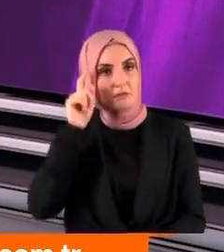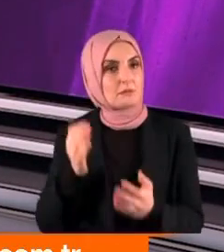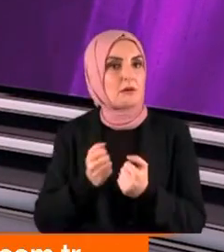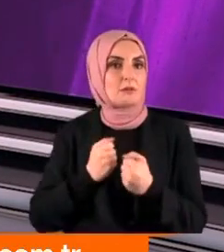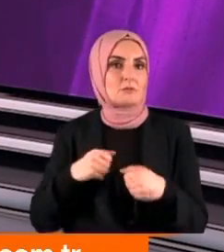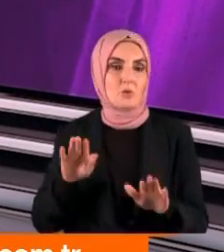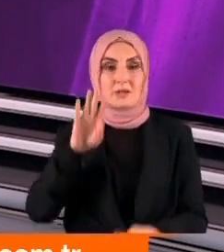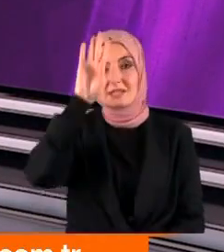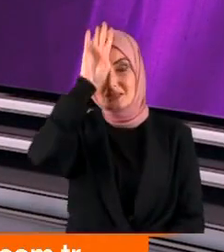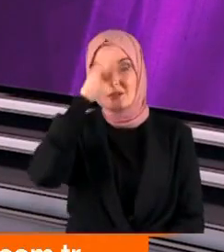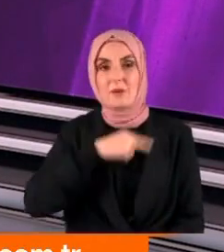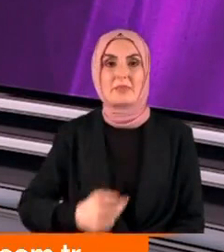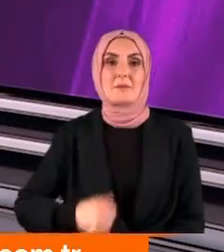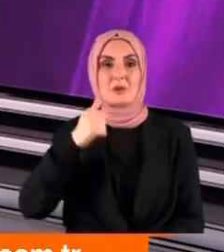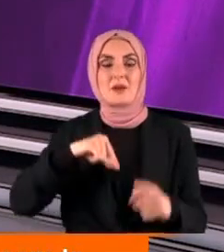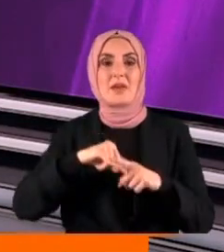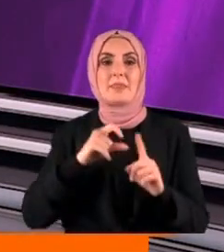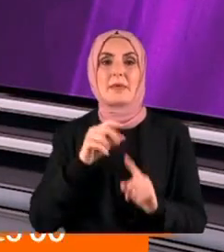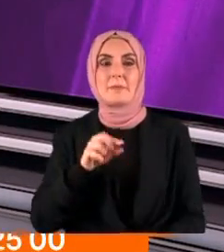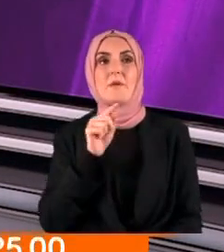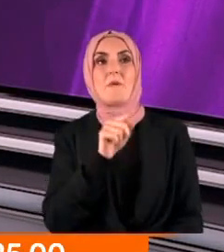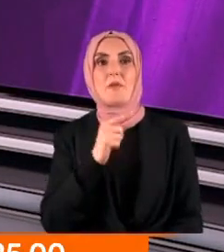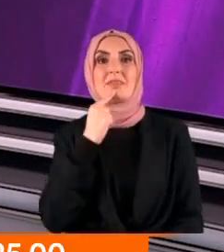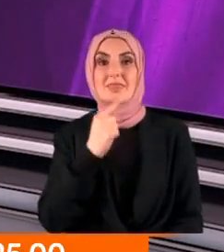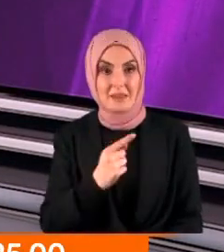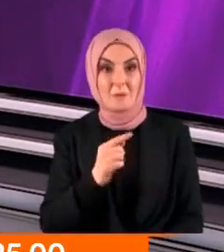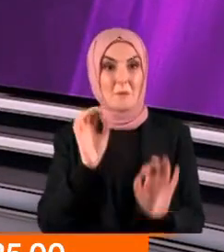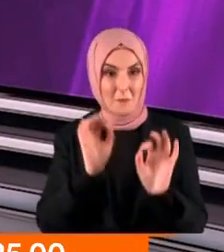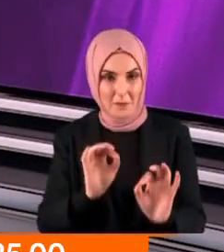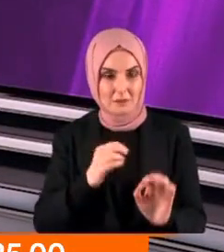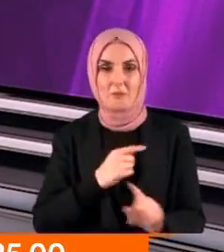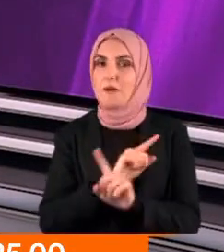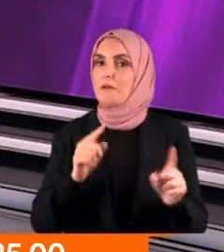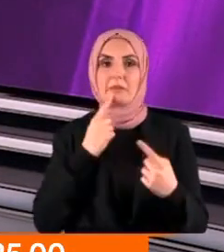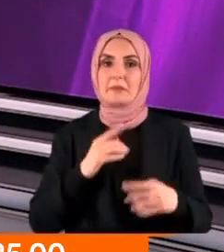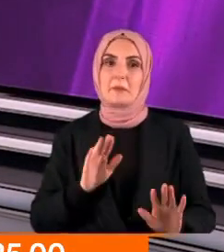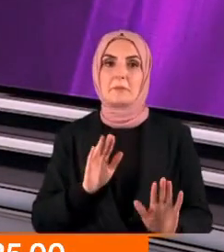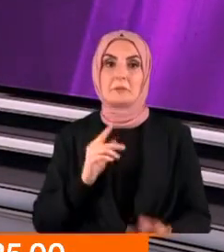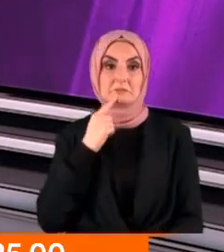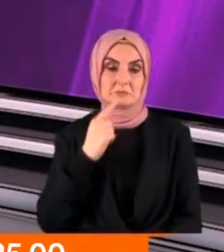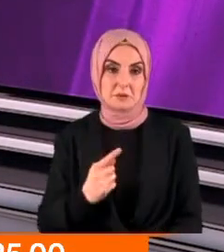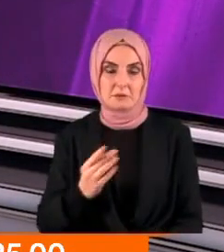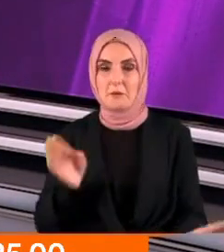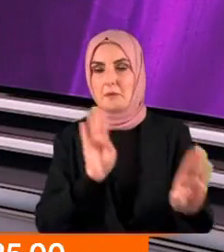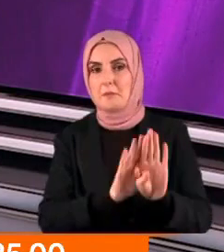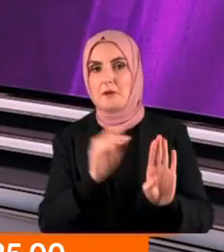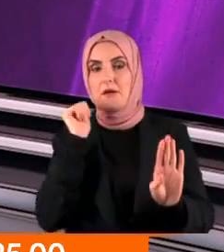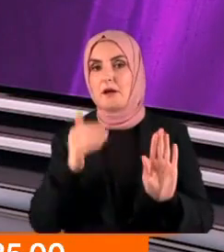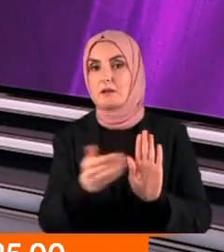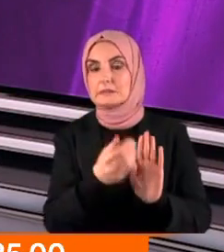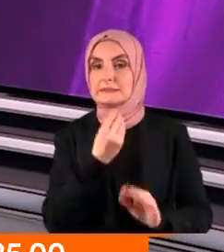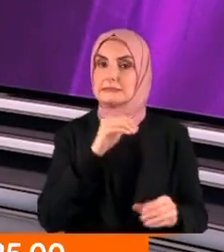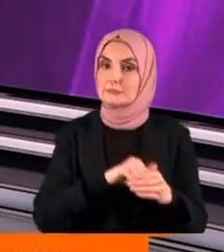hdp'lidir deseler karşı çıkmayız İşte bu cümleyi kurdu Çömez ve Kapalı kapılar ardındaki iyi Parti HDP gizli